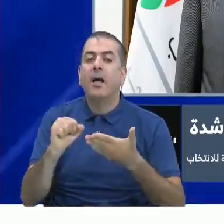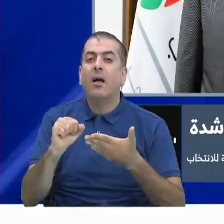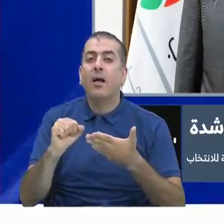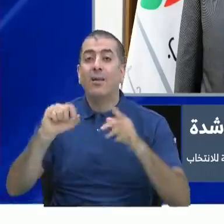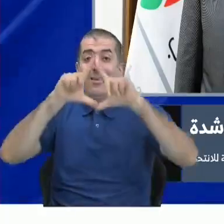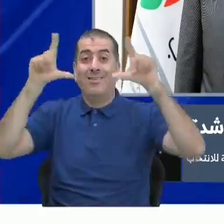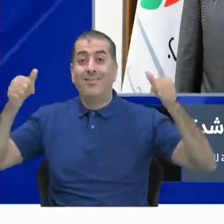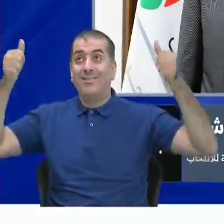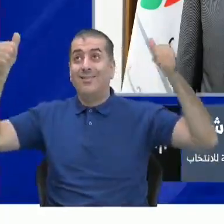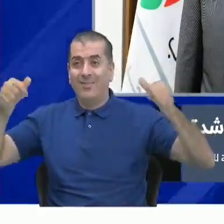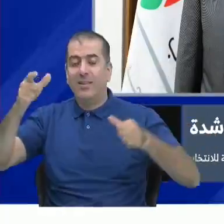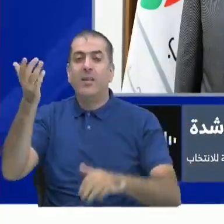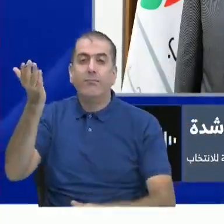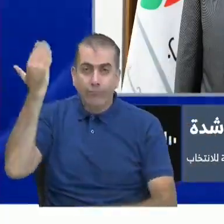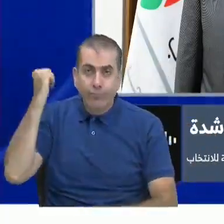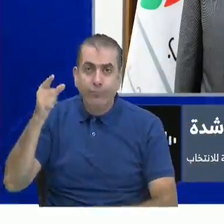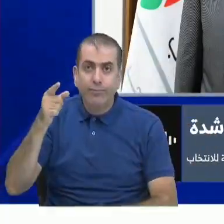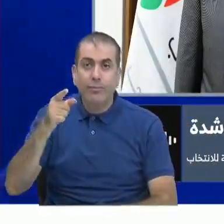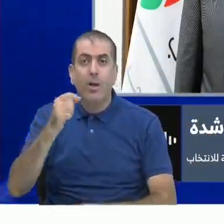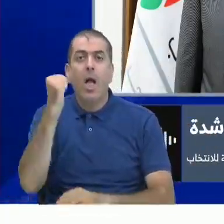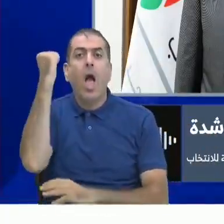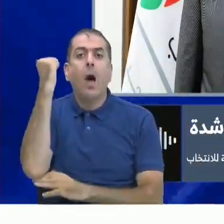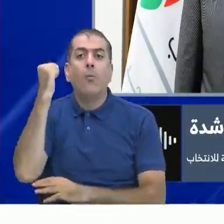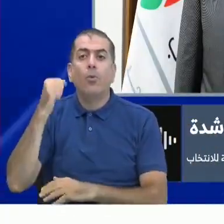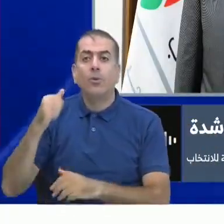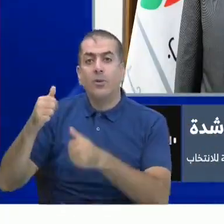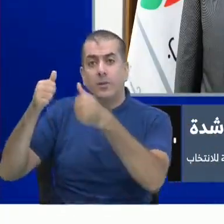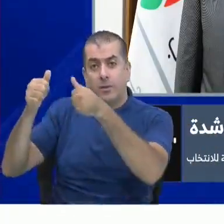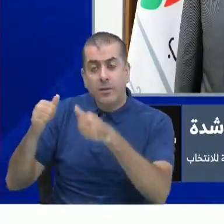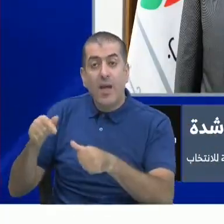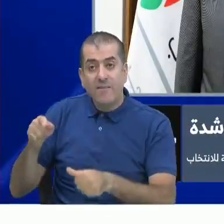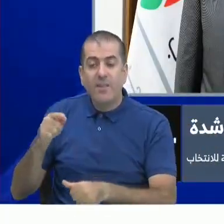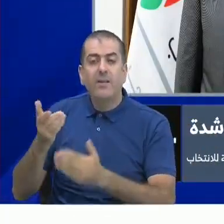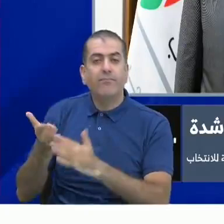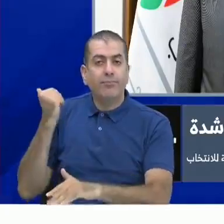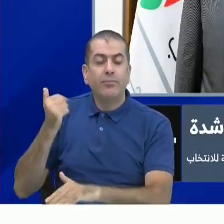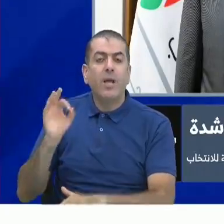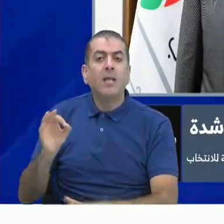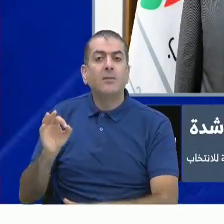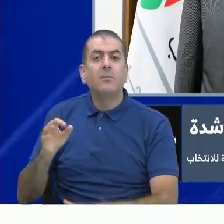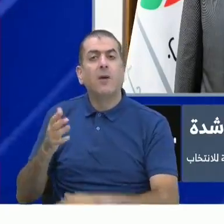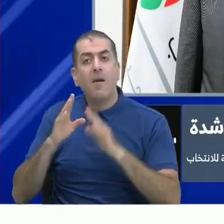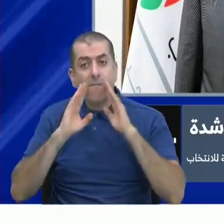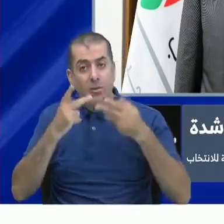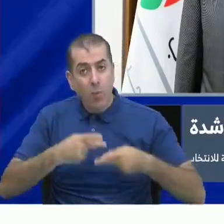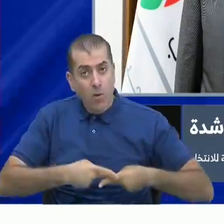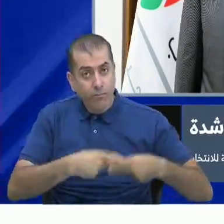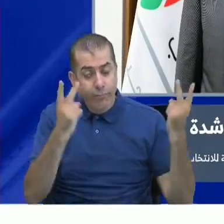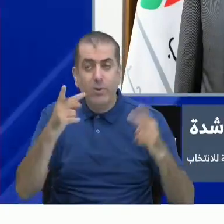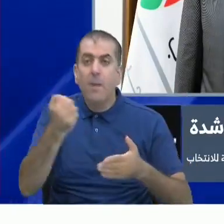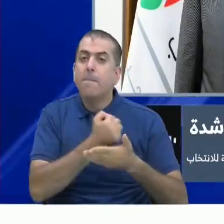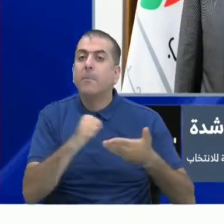كانت تعليق يافطات في الشوارع أو على نشر دعاية انتخابية على مواقع التواصل